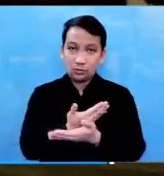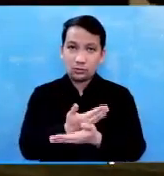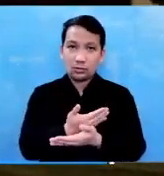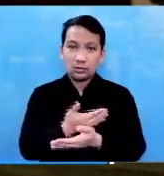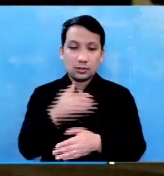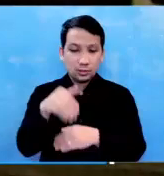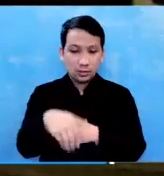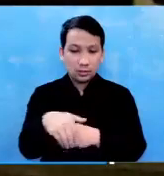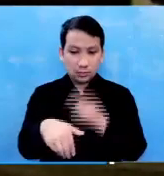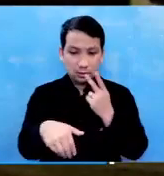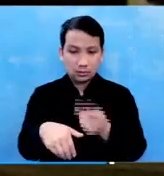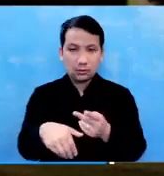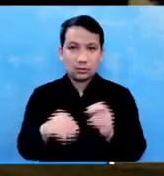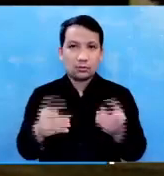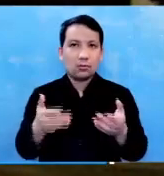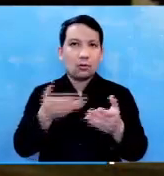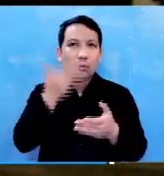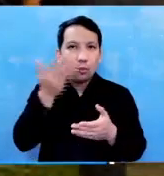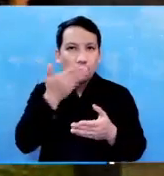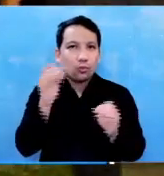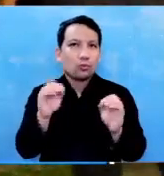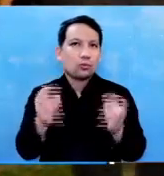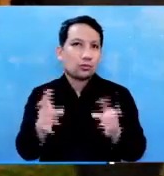kahagabi, wala pong amoy.